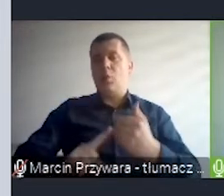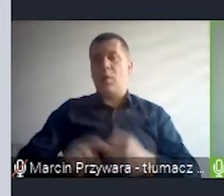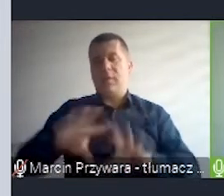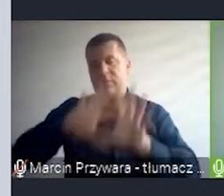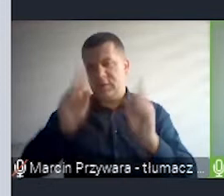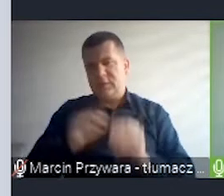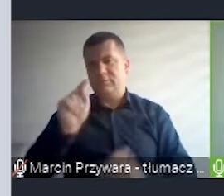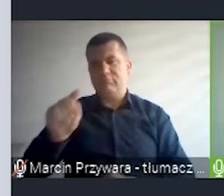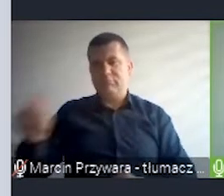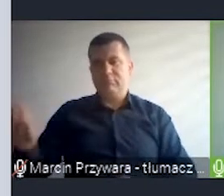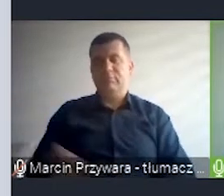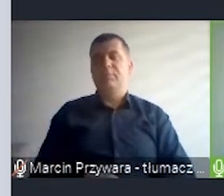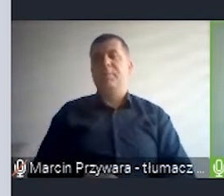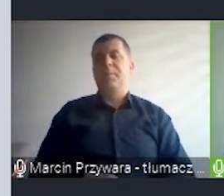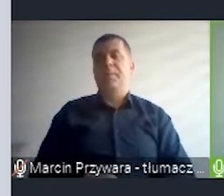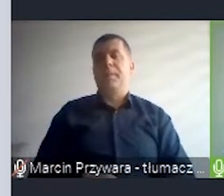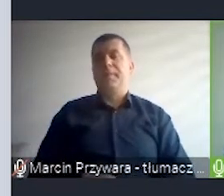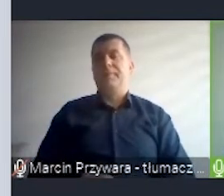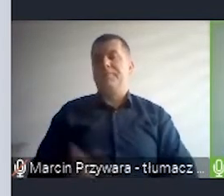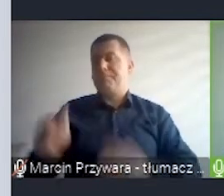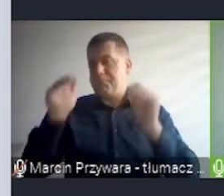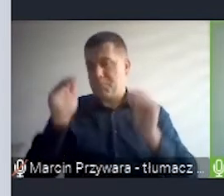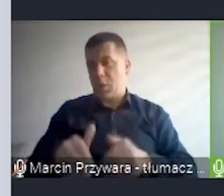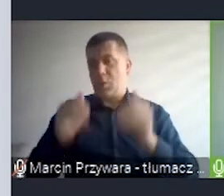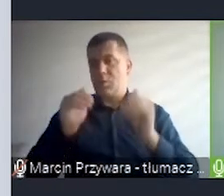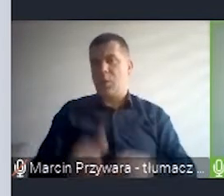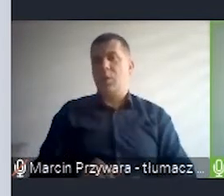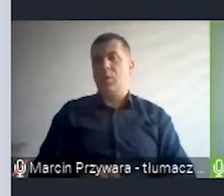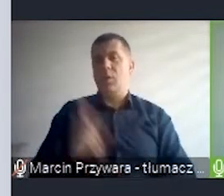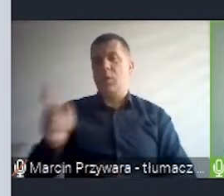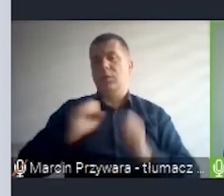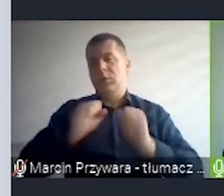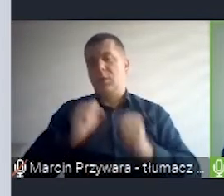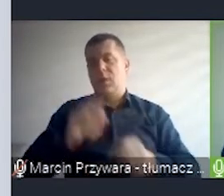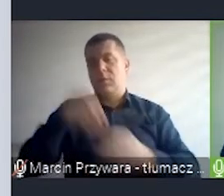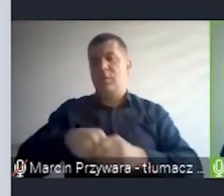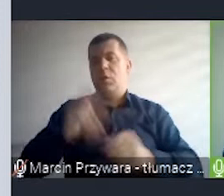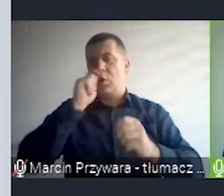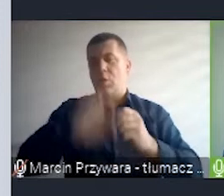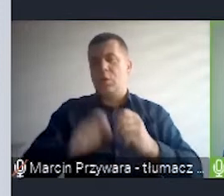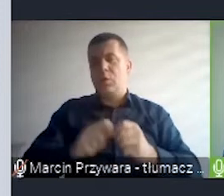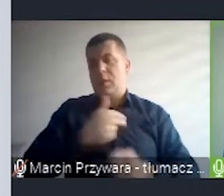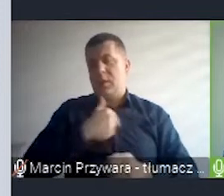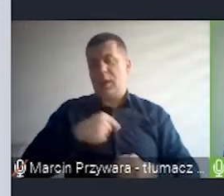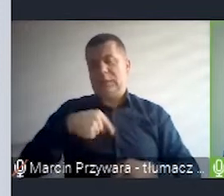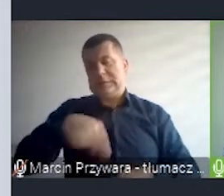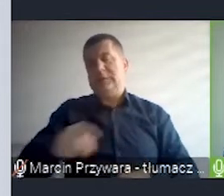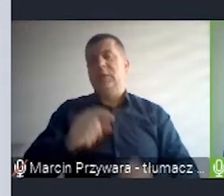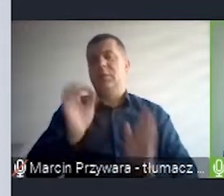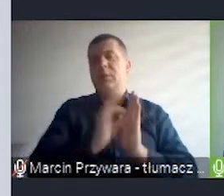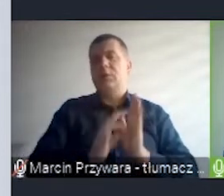Wszystkie te podmioty, które mogą sobie funkcjonować w kontroli waszej bieżącej